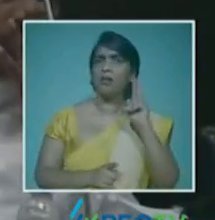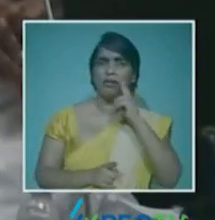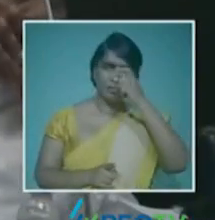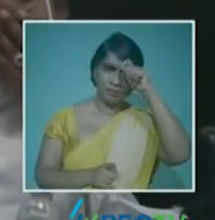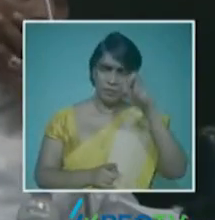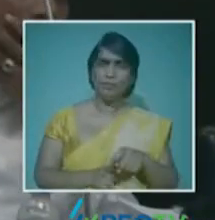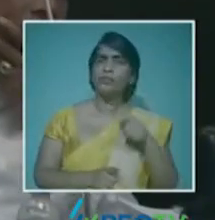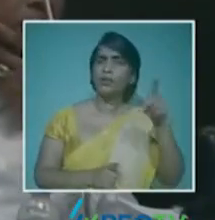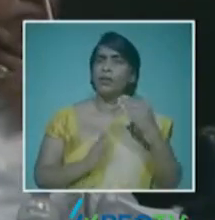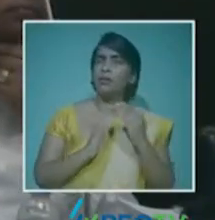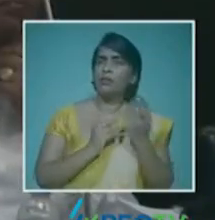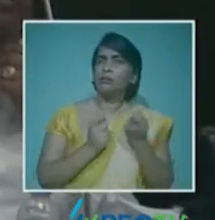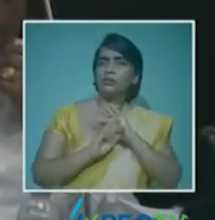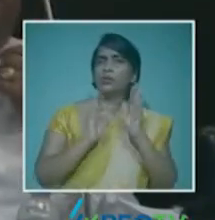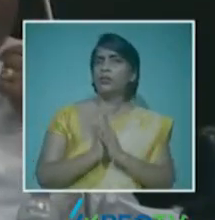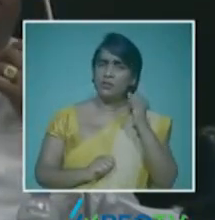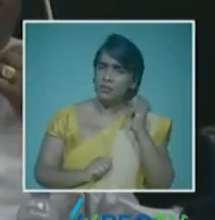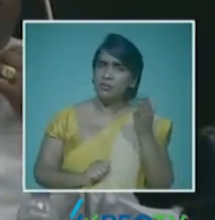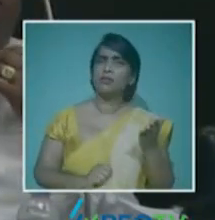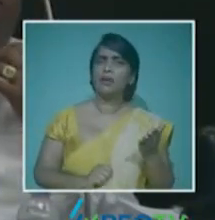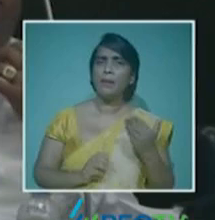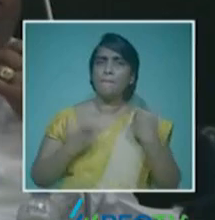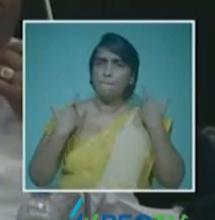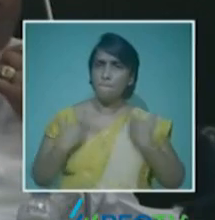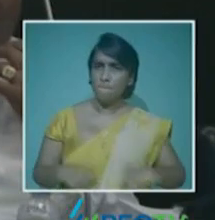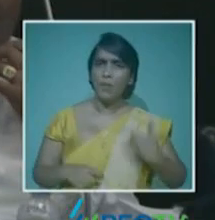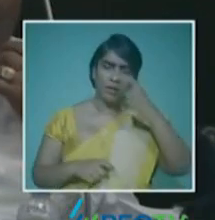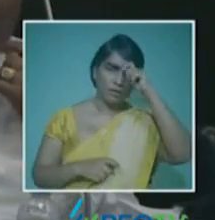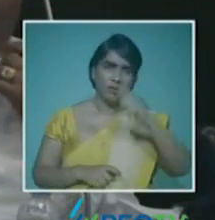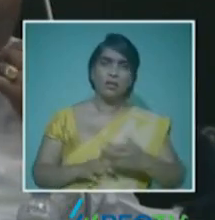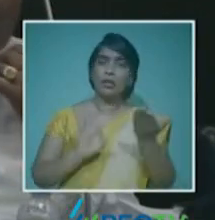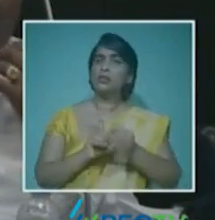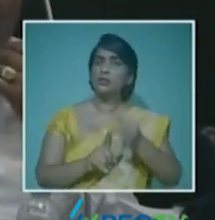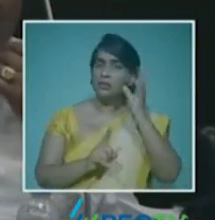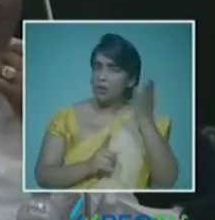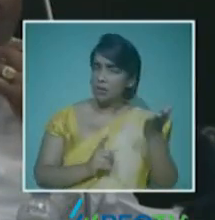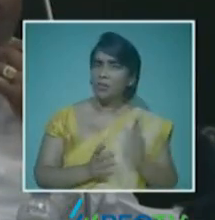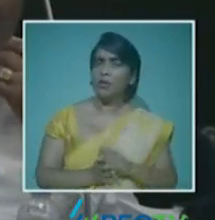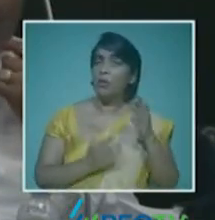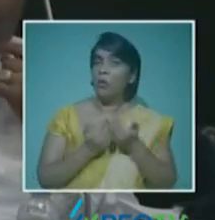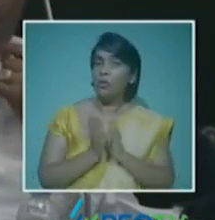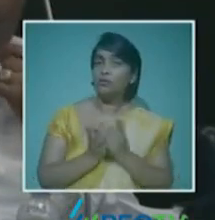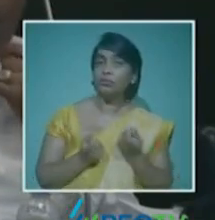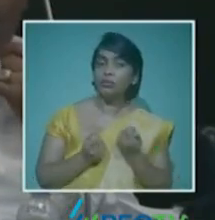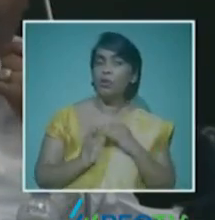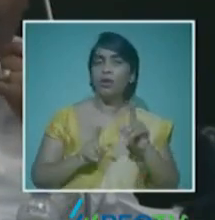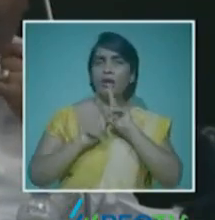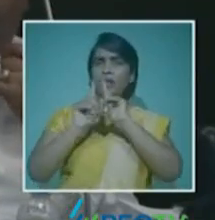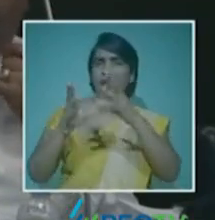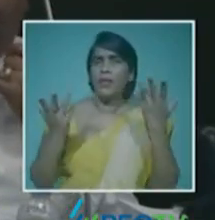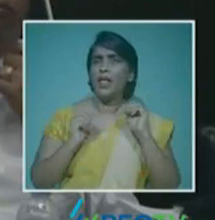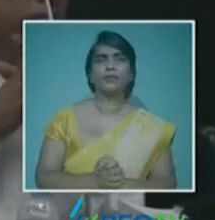වික්‍රමසිංහට ඇයි එතුමාගේ වත්කම් බැරකම් ප්‍රකාශයේ ප්‍රසිද්ධ කරන්න බැරි? මහින්ද රාජපක්ෂ මැතිතුමා හිටමු ජනාධිපතිතුමා ඇයි එතුමාට බැරි එතුමාගේ වත්කම් බැරකම්